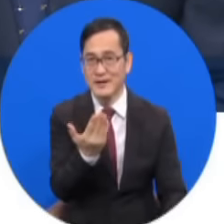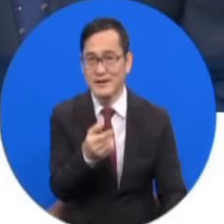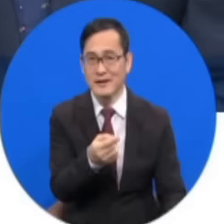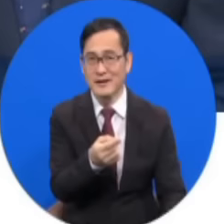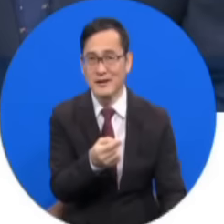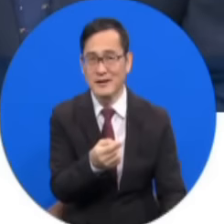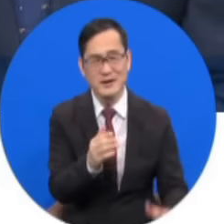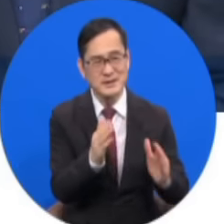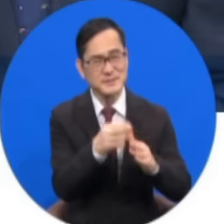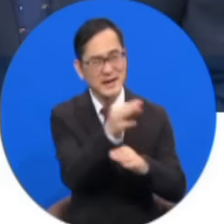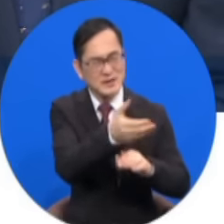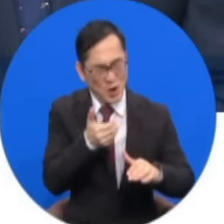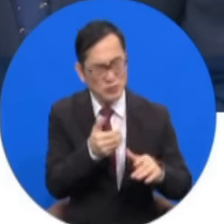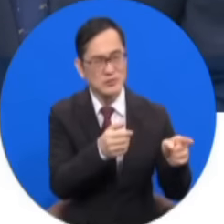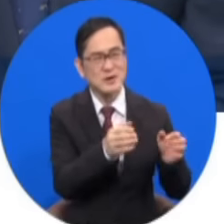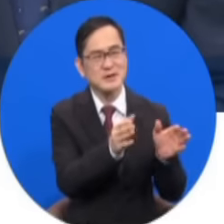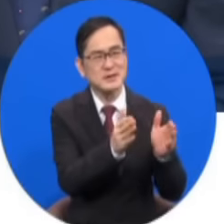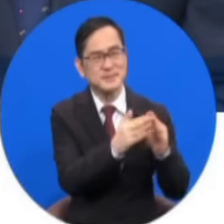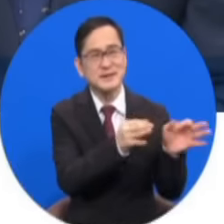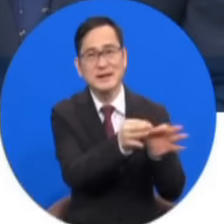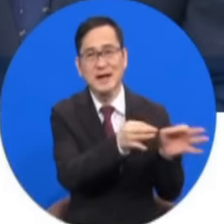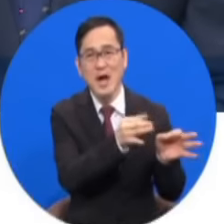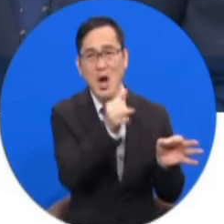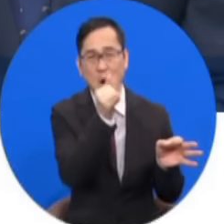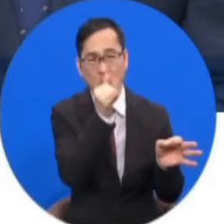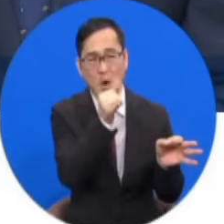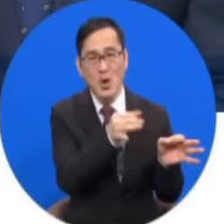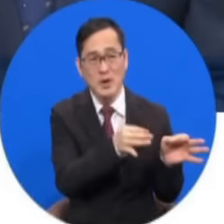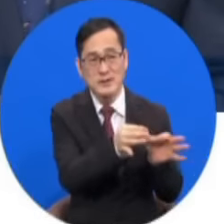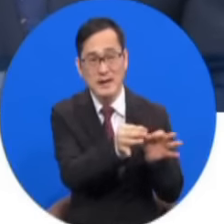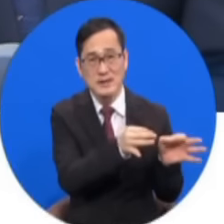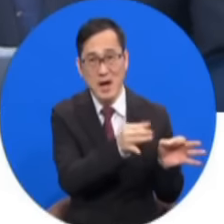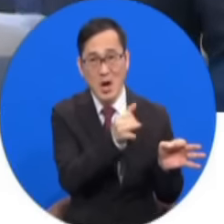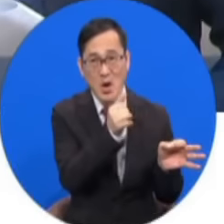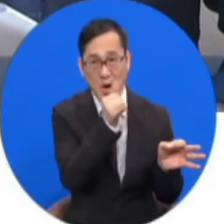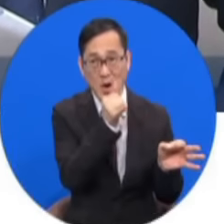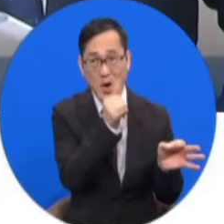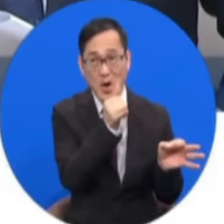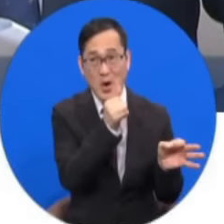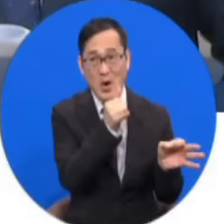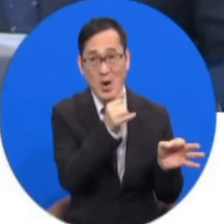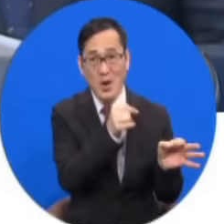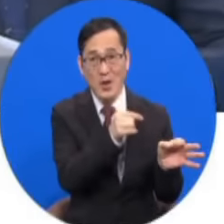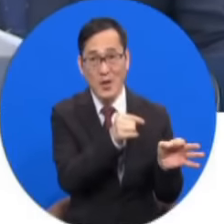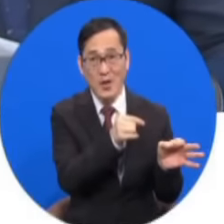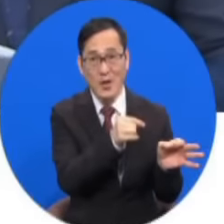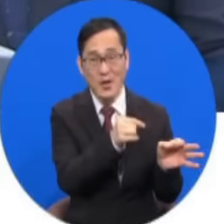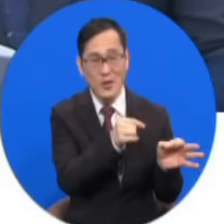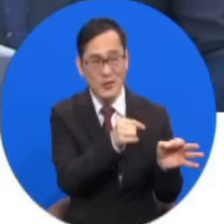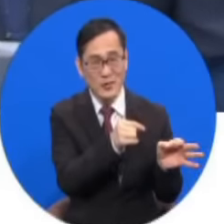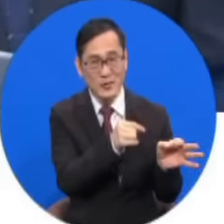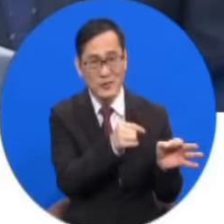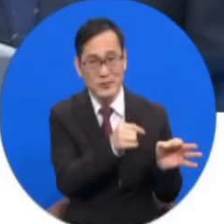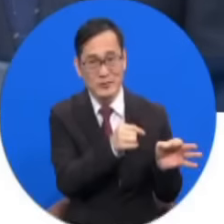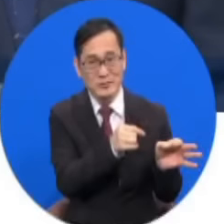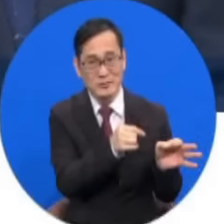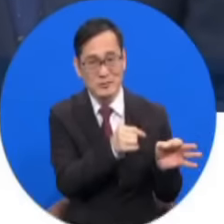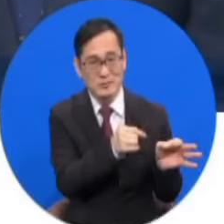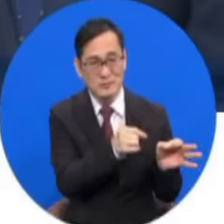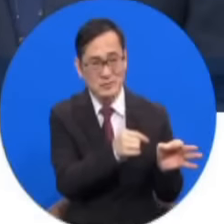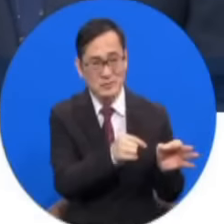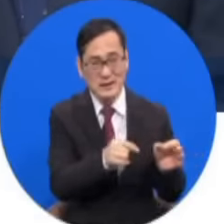싶은데 수익이 그렇게 어느 정도 화면에 나오는 20집 예 예 좋은데요 예 그 그래서 이제 그 수익이 어느 정도인지 거기에